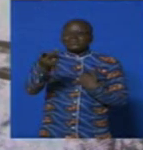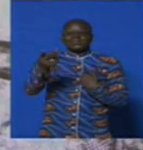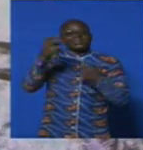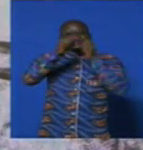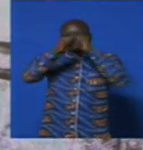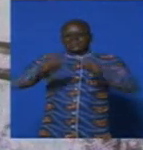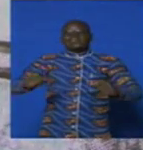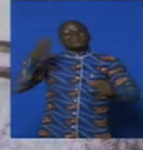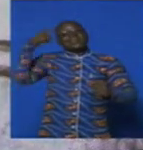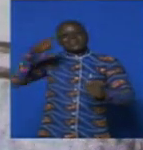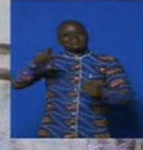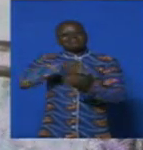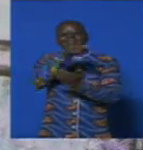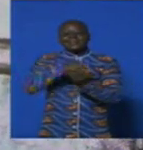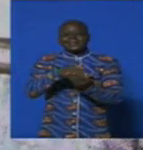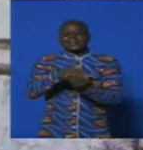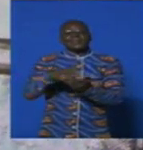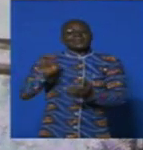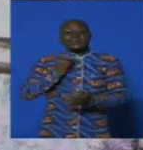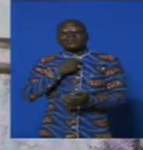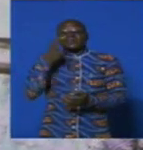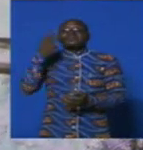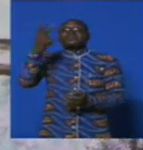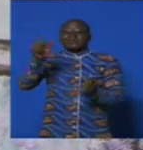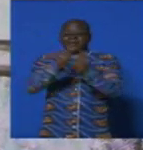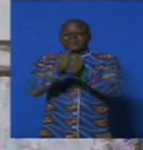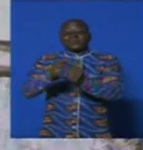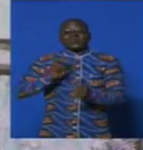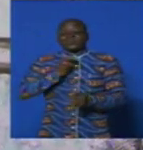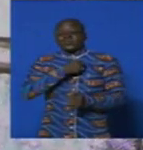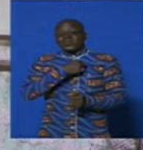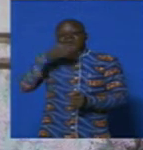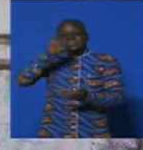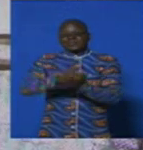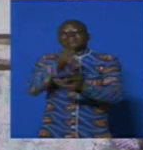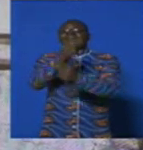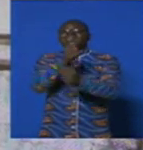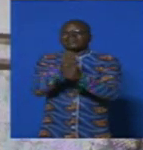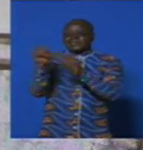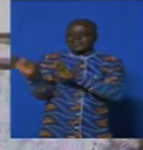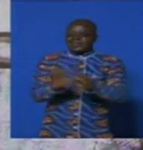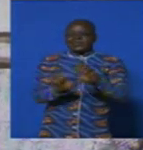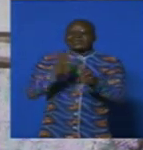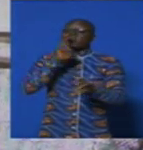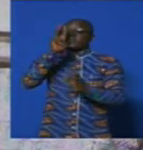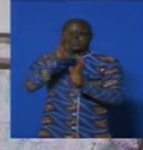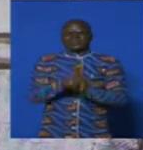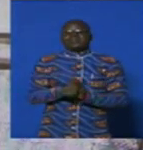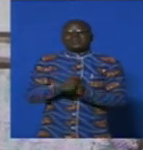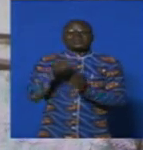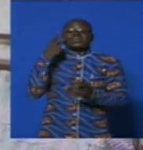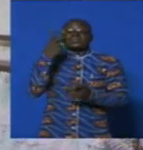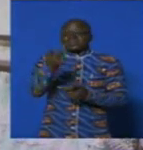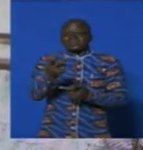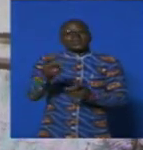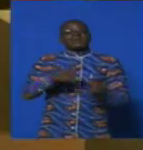a beaucoup impressionnés parce que vous avez constaté avec nous aussi que c'est des travaux qui ont été faits vraiment sous assistance et que le rendu